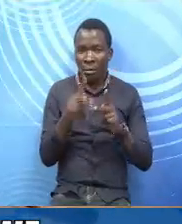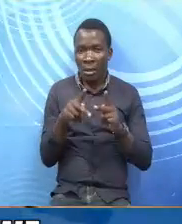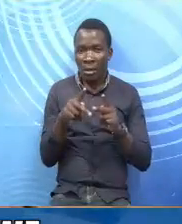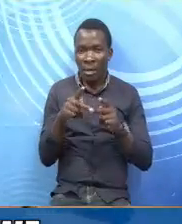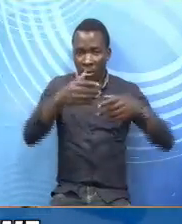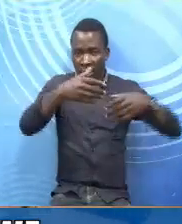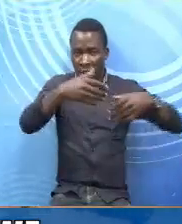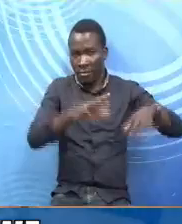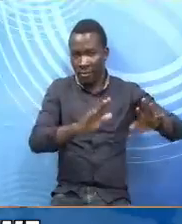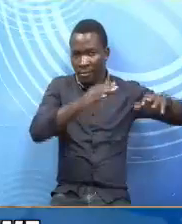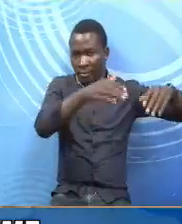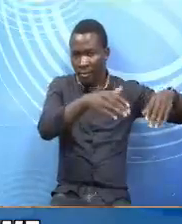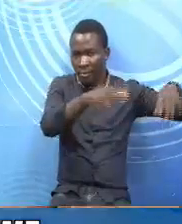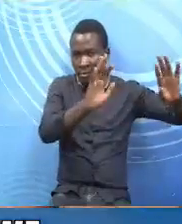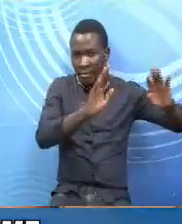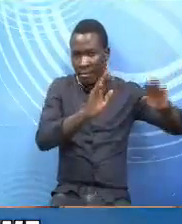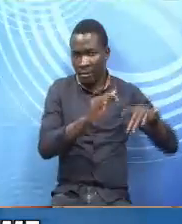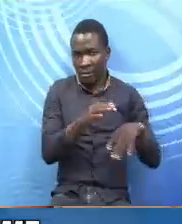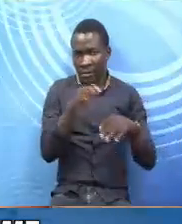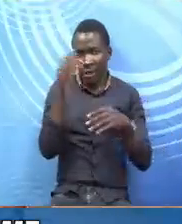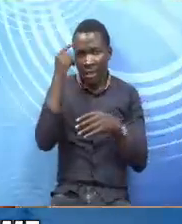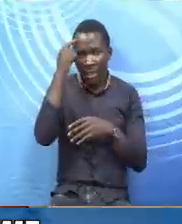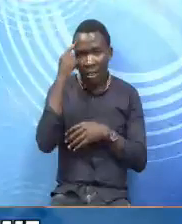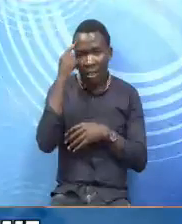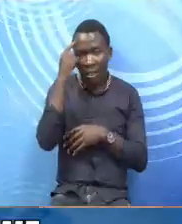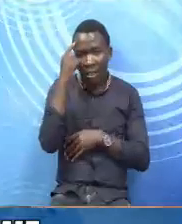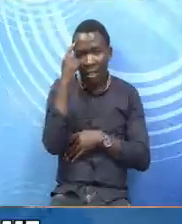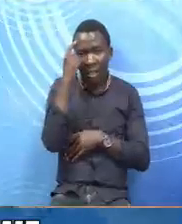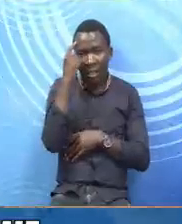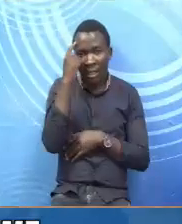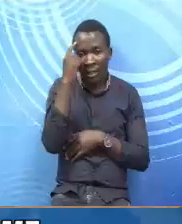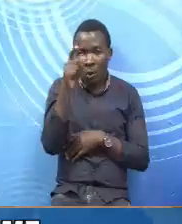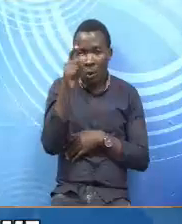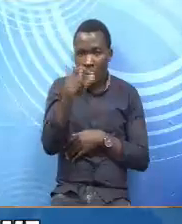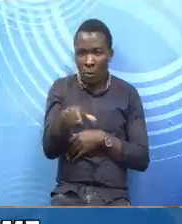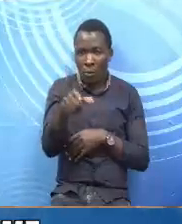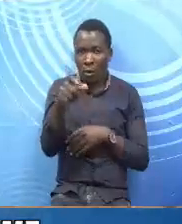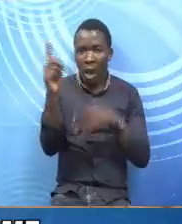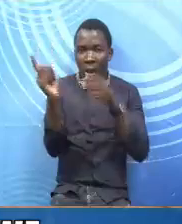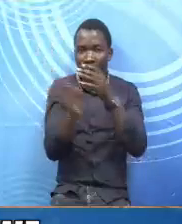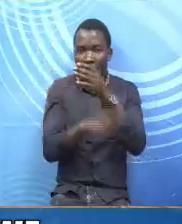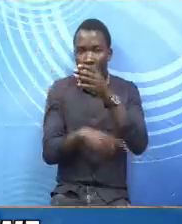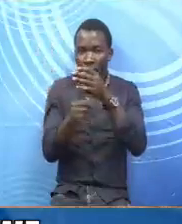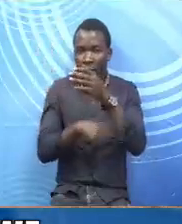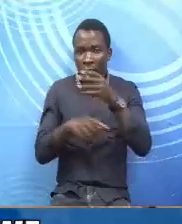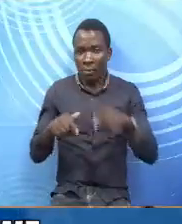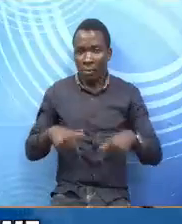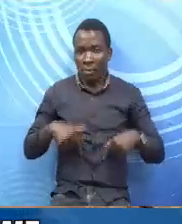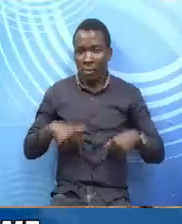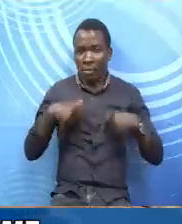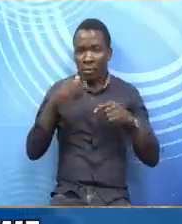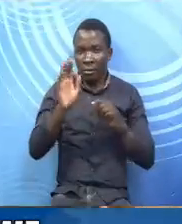kugenda bagihungahunga kugira ngo uyu wapfubiswe mu mibereho ye